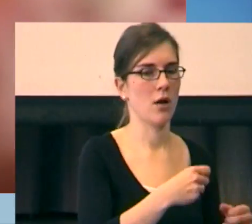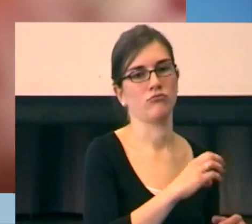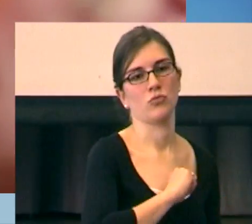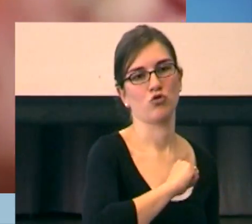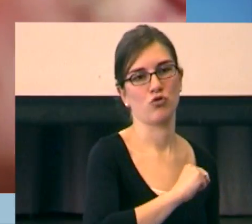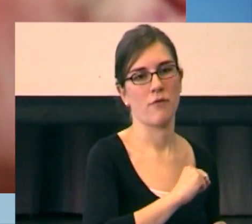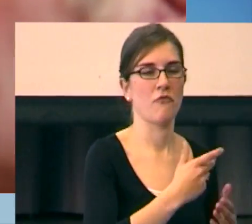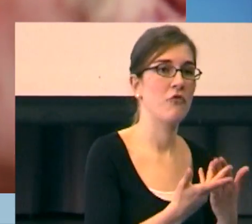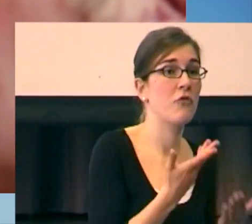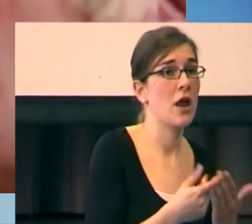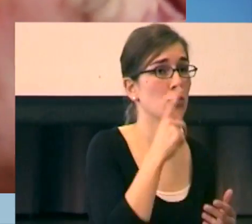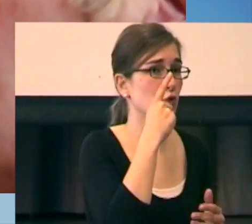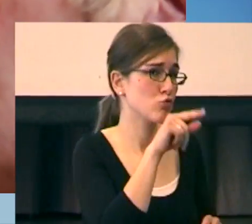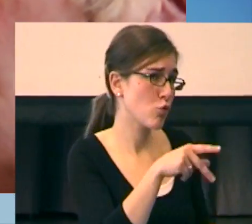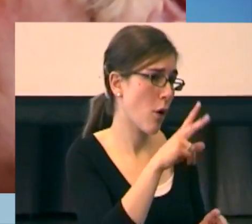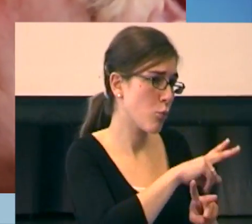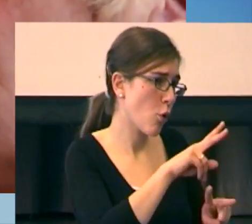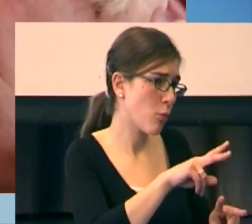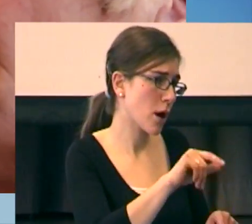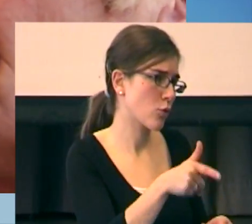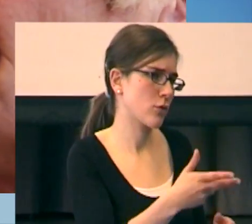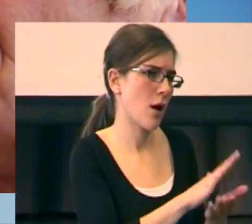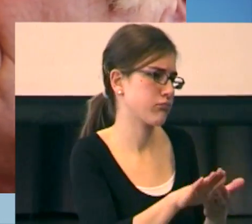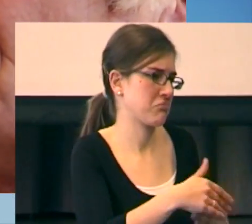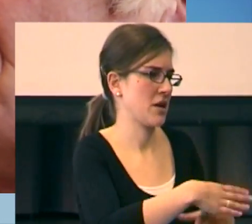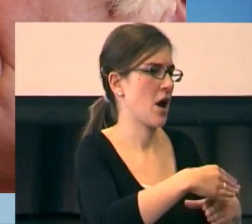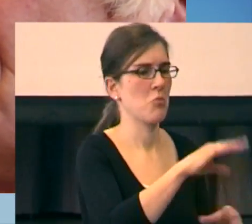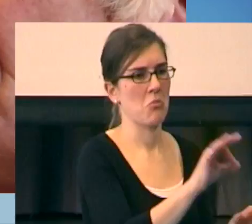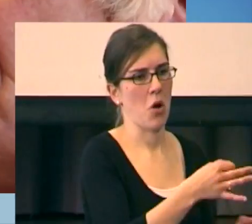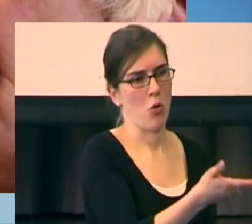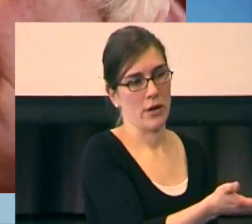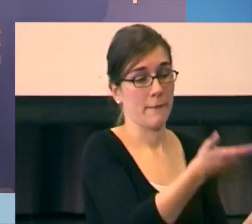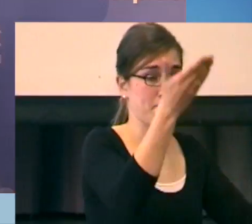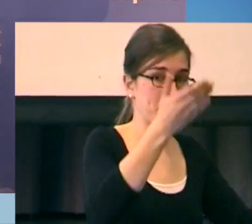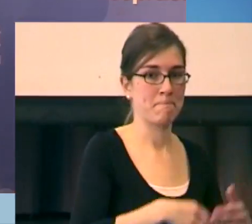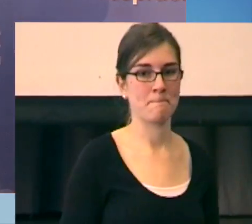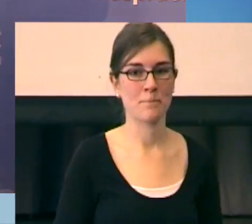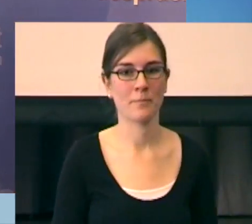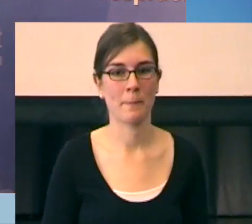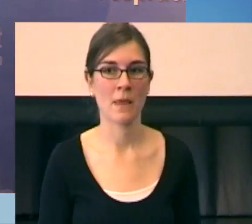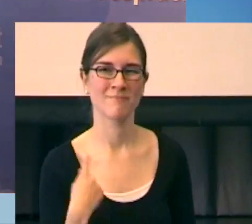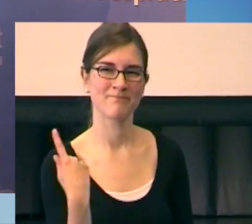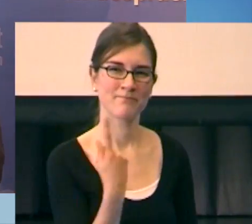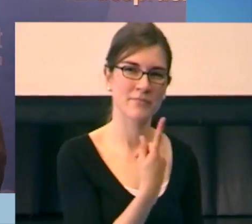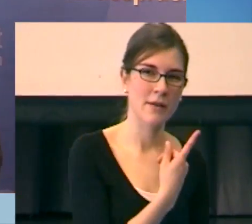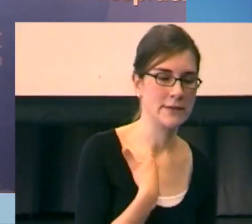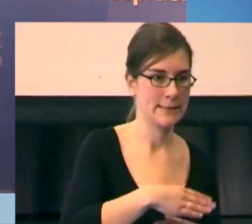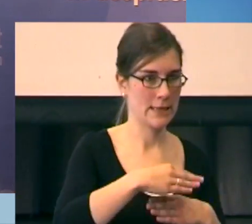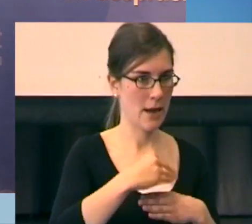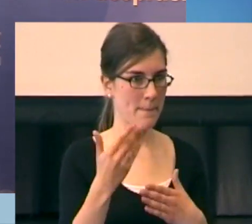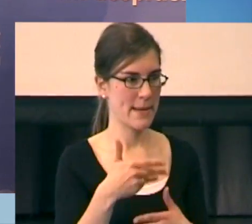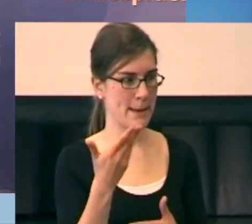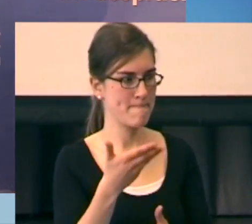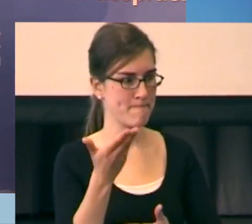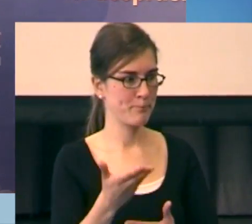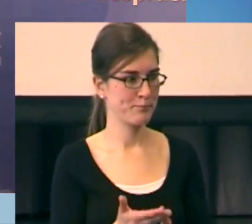vielleicht nur beobachten muss oder wo man überhaupt nichts tun muss. Wir haben bei der Therapie des Prostatakrebses